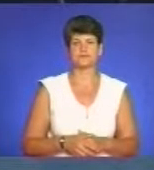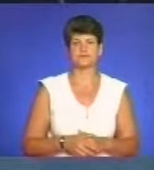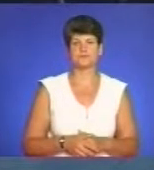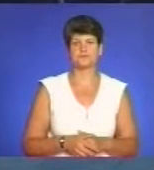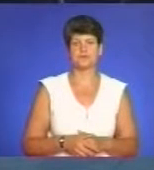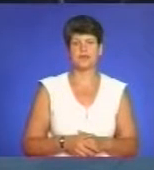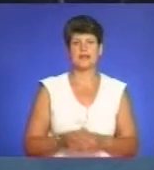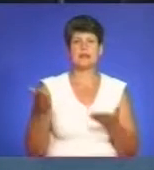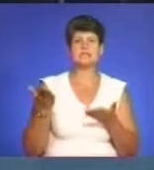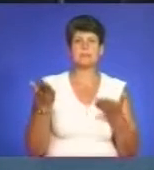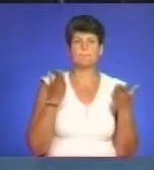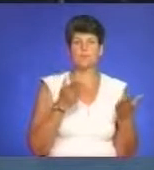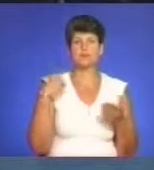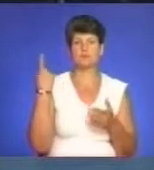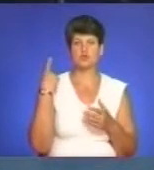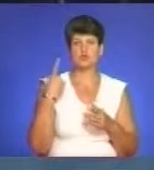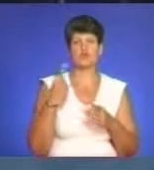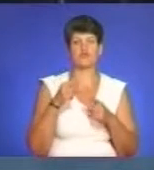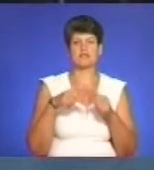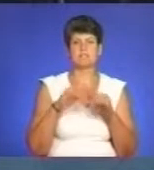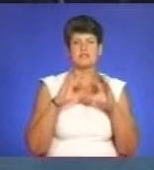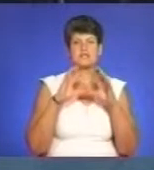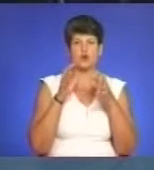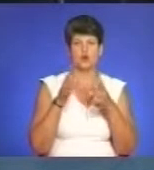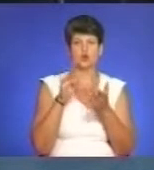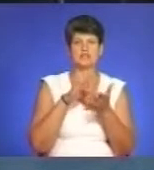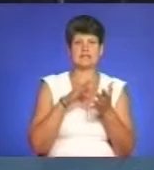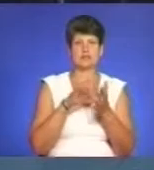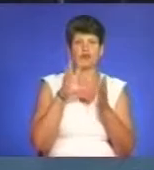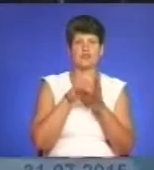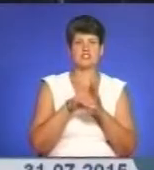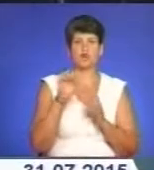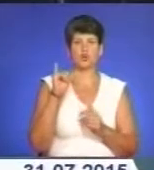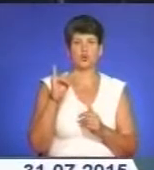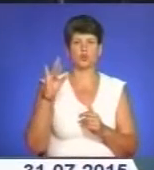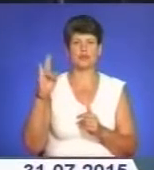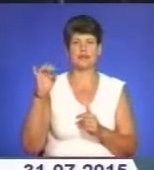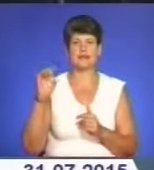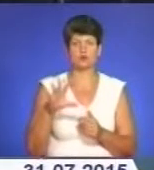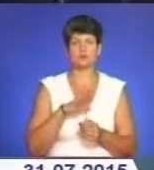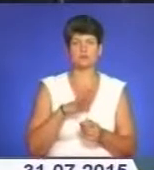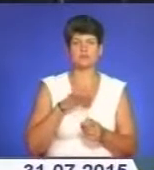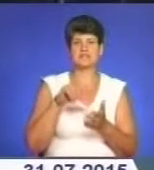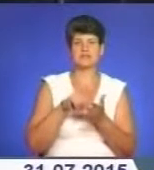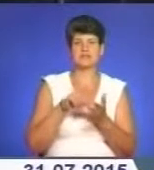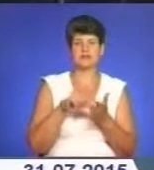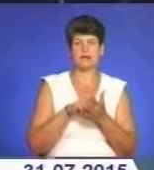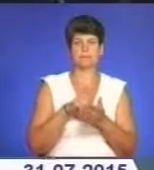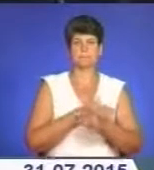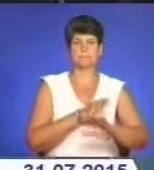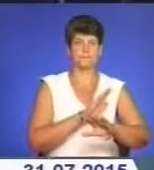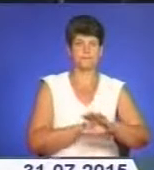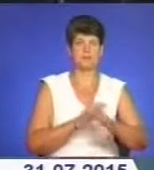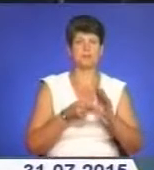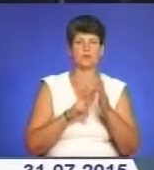На запрошення обласного відділення Міжнародного центру впровадження програм ЮНЕСКО до Тернополя завітали представники Поморського воєводства Польщі.